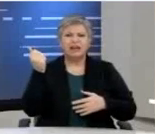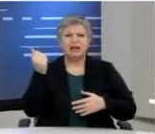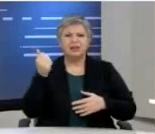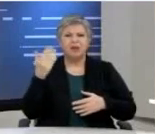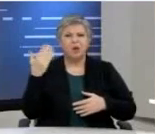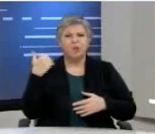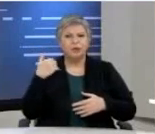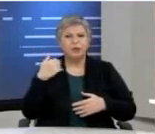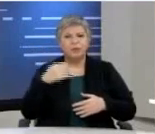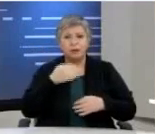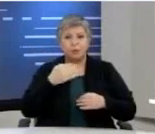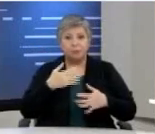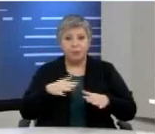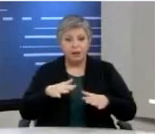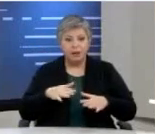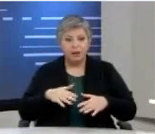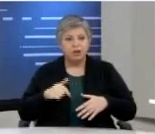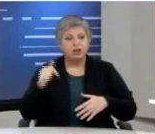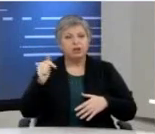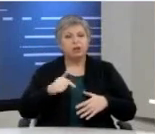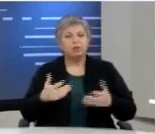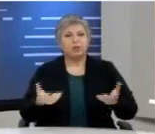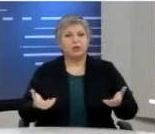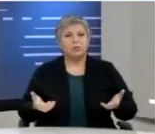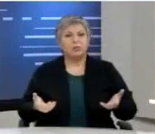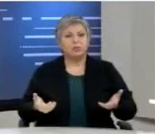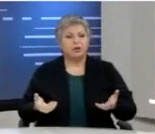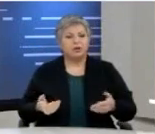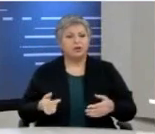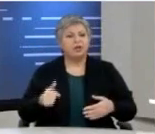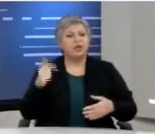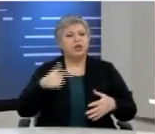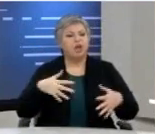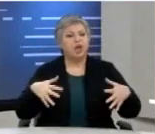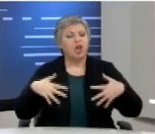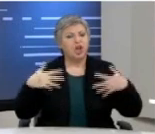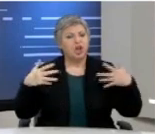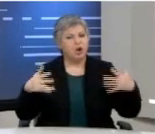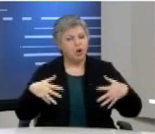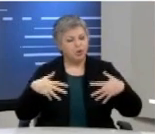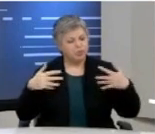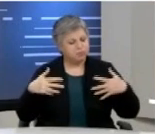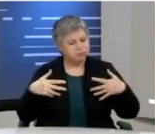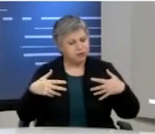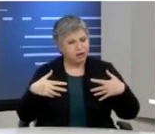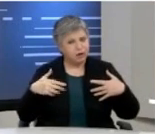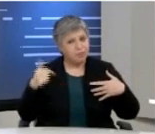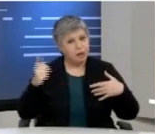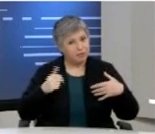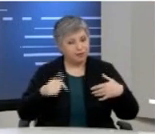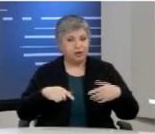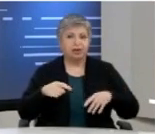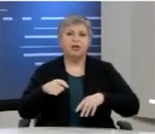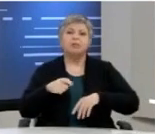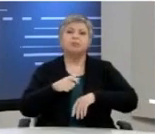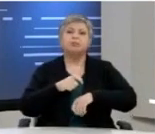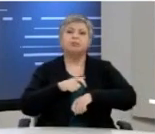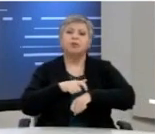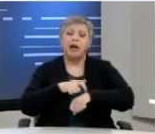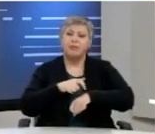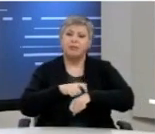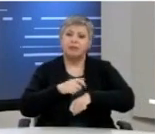Και εγώ χαίρομαι που είναι μια ψύχρεμη κουβέντα σήμερα. Και πρέπει να είναι μια ψύχρεμη κουβέντα. Αλλά να λέμε το δίκαιο